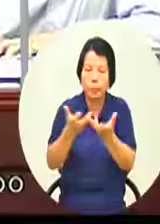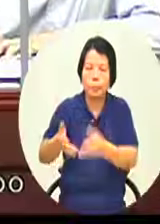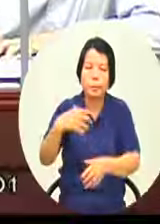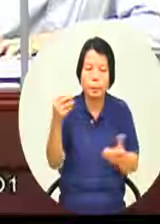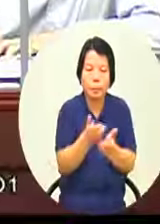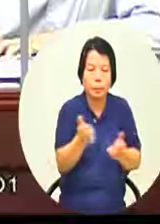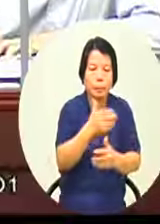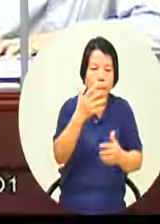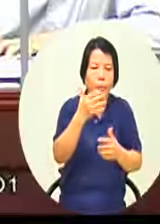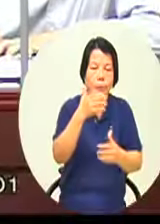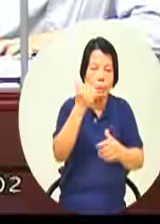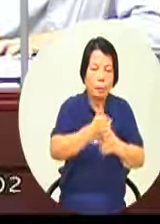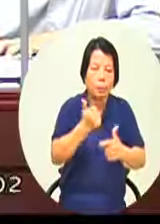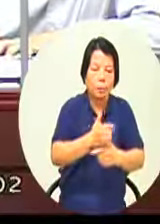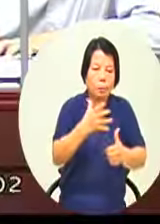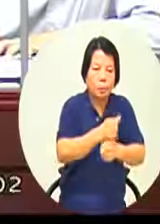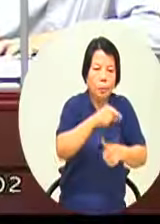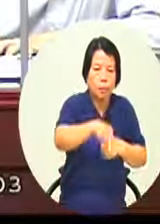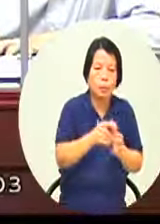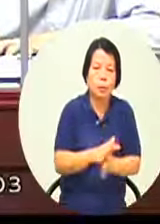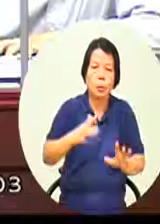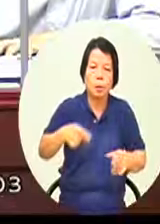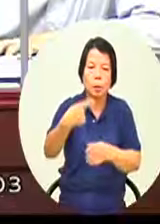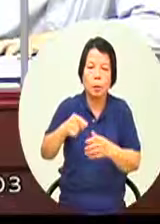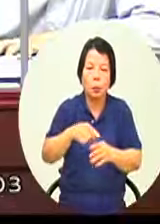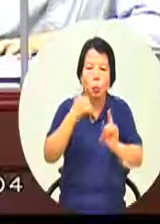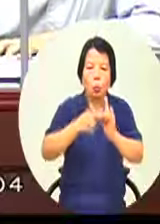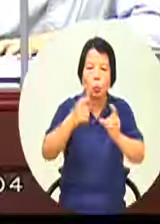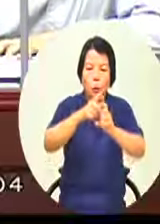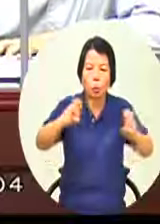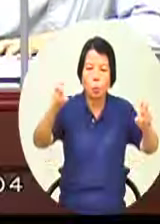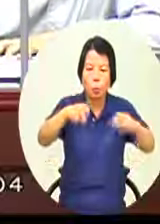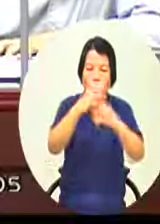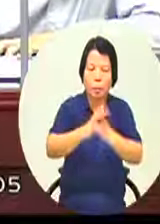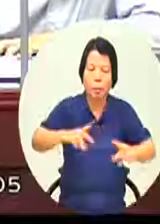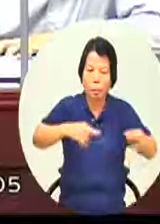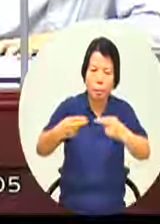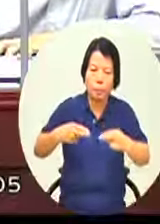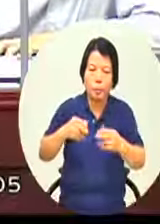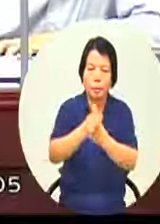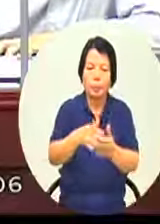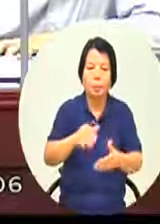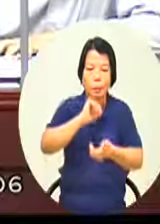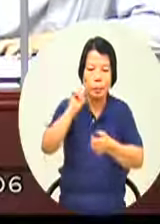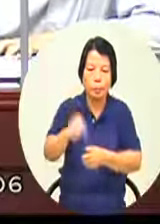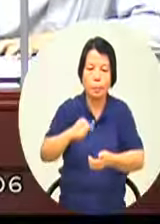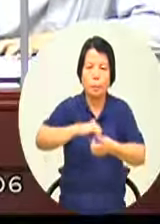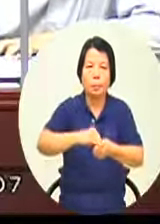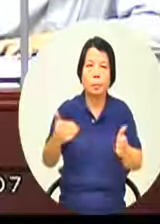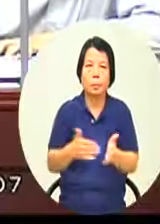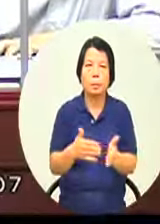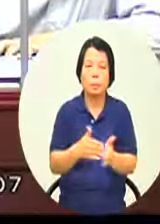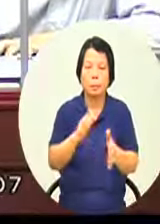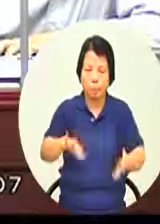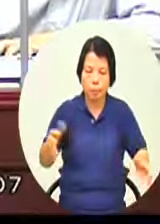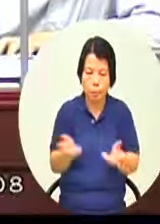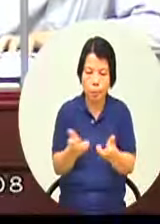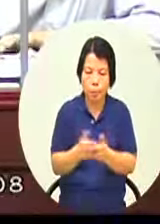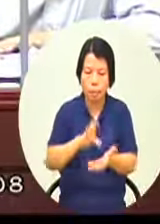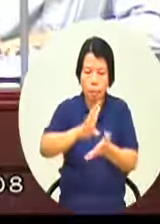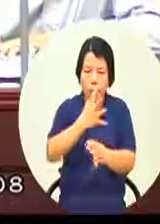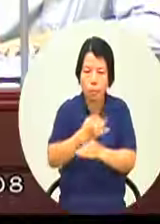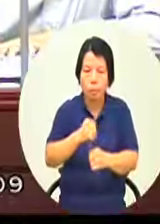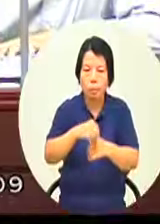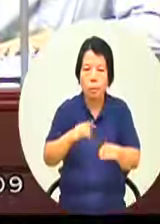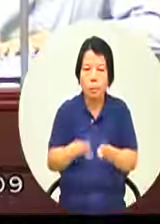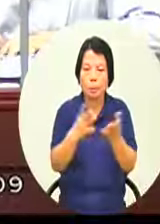核定了这个元帅庙附近的这个周遭排水改善工程。那议员提到的施工的时间，那主要就是因